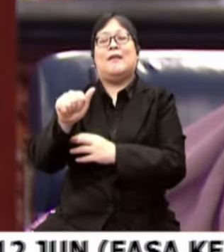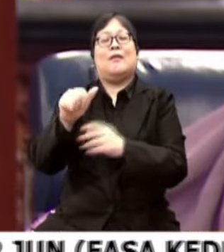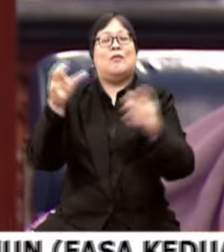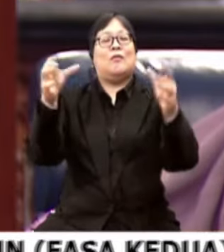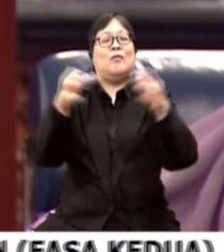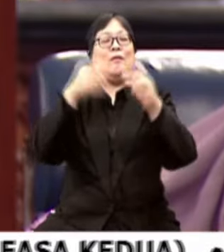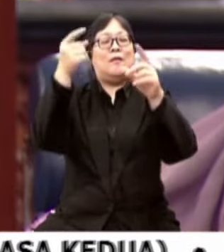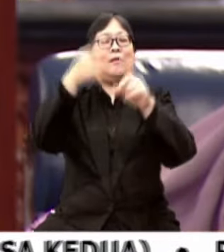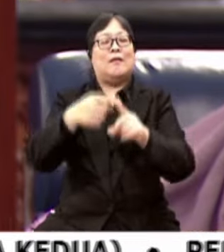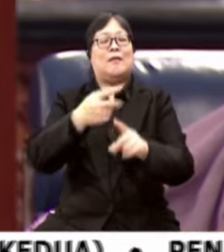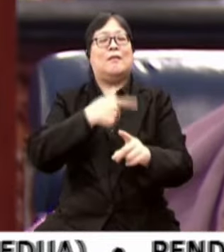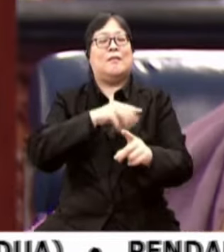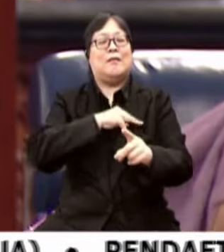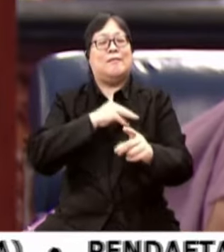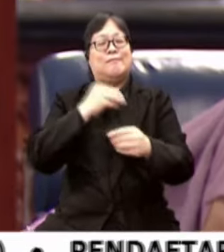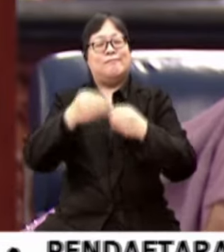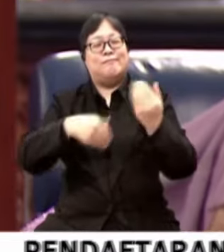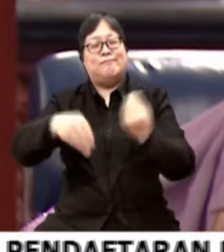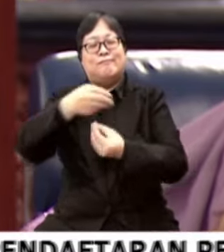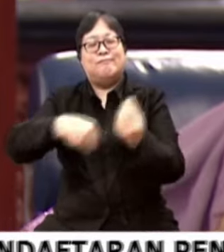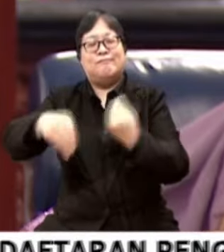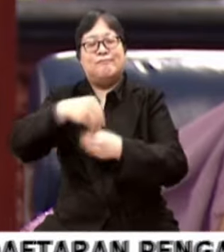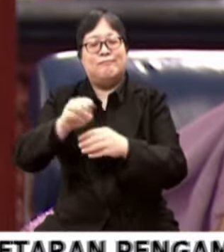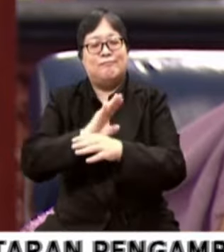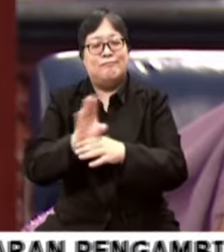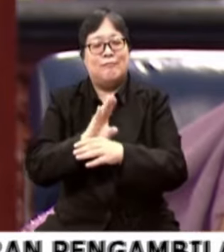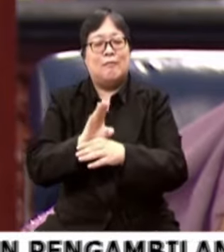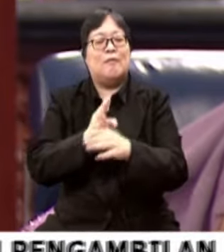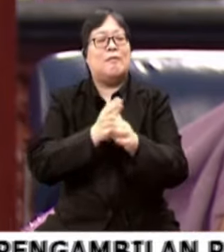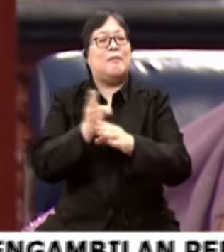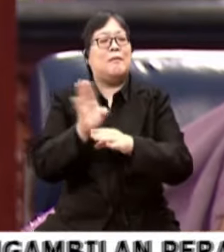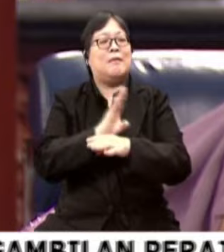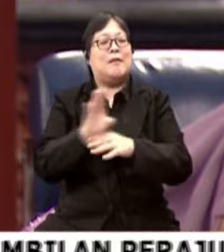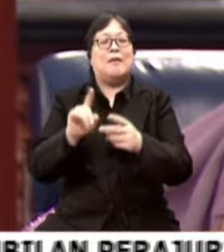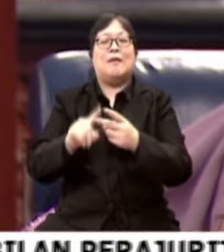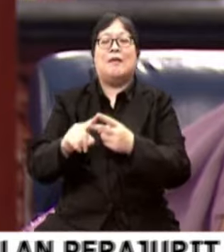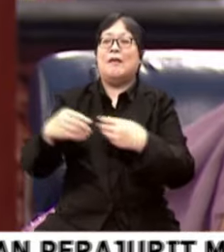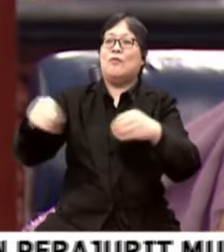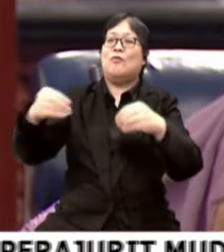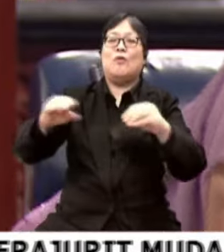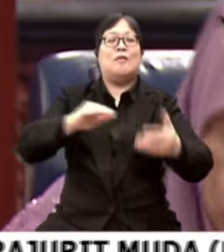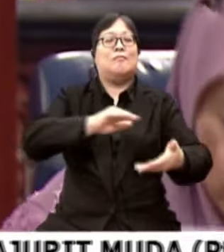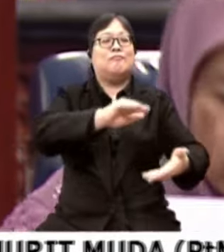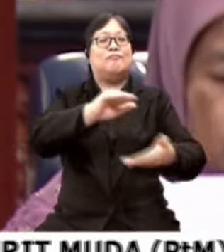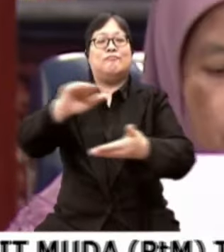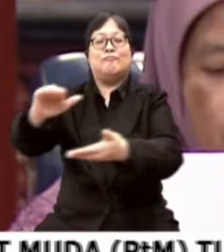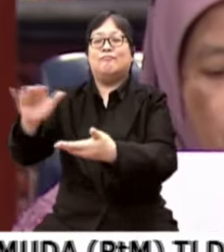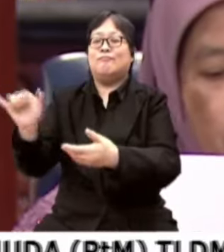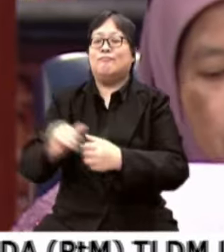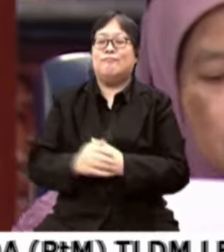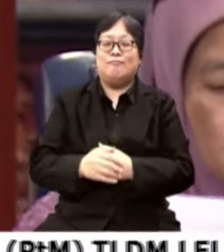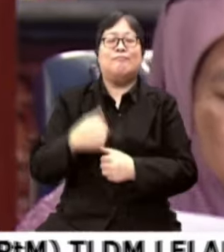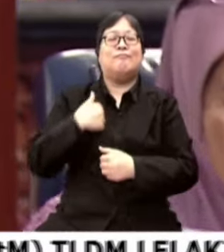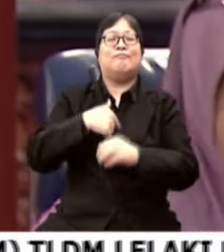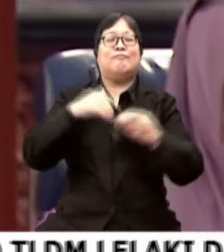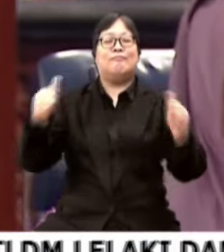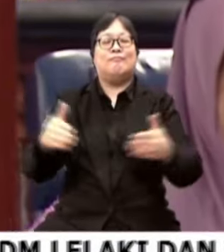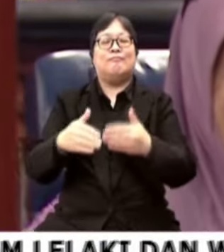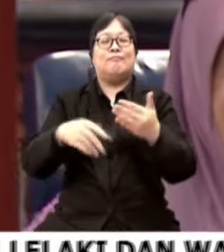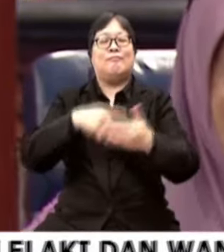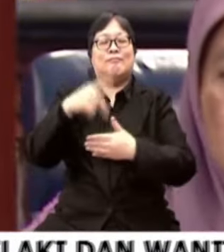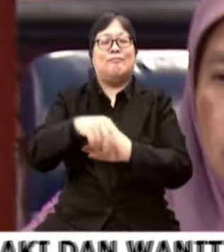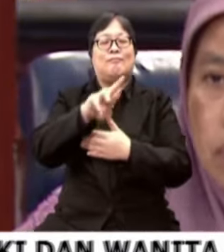Sasha Kementerian dapat menjadi pendapatan di dalam sektor perdagangan dan pengajaran ini kita telah memperkenalkan program